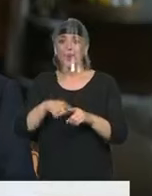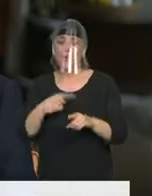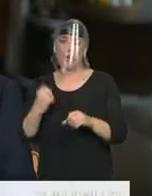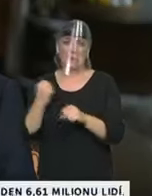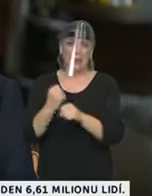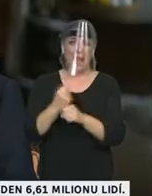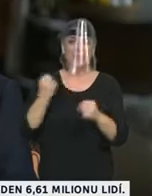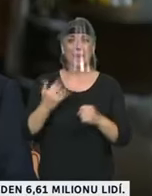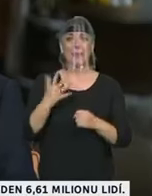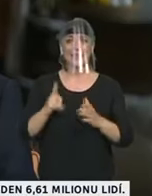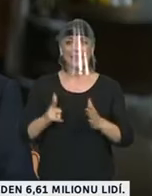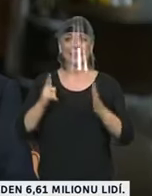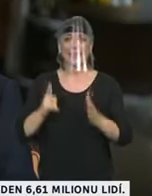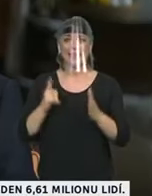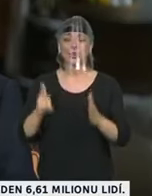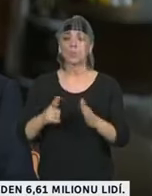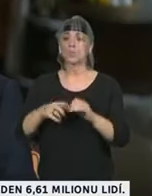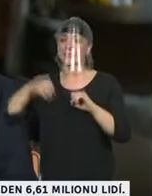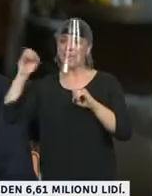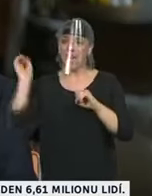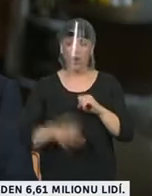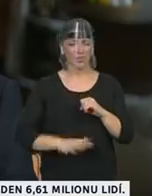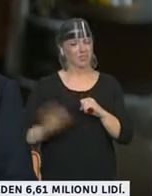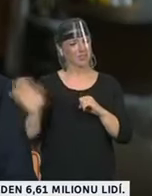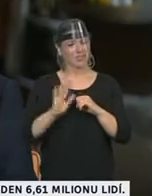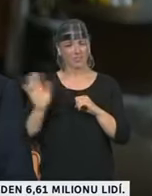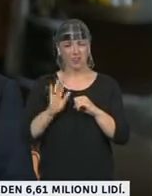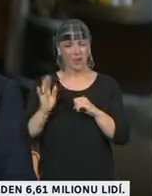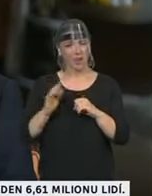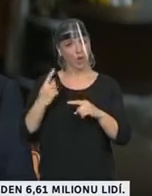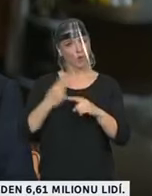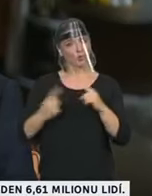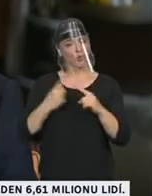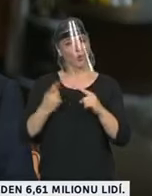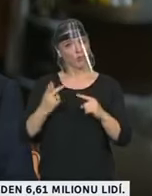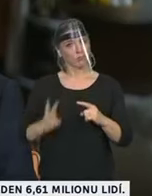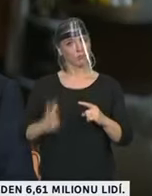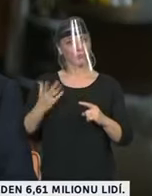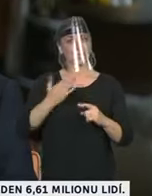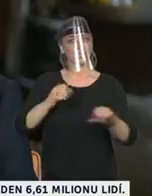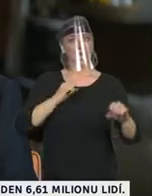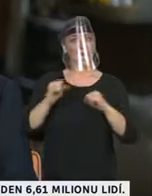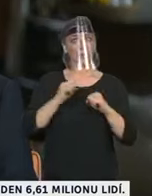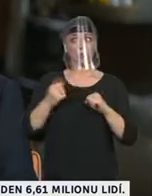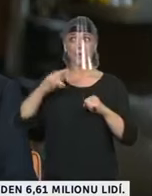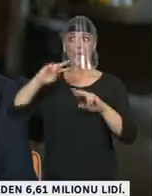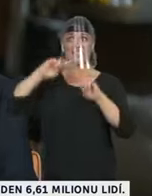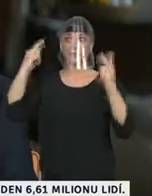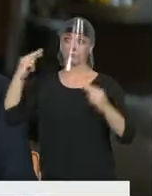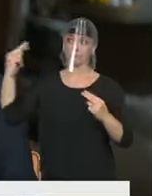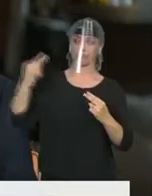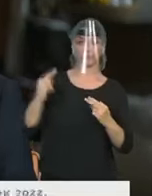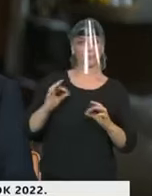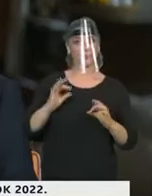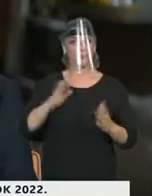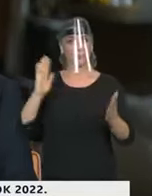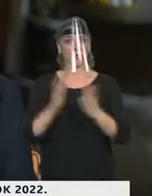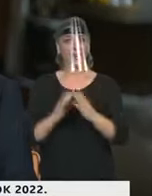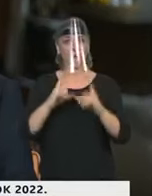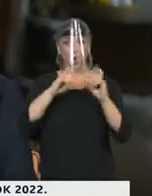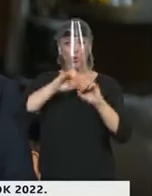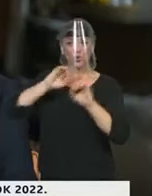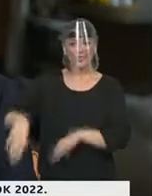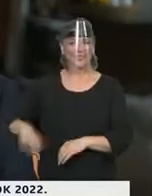5 týdnů. Buďme hrdí na to, že nás dává svět příkladem. Ale v žádném případě ještě nesundávejte